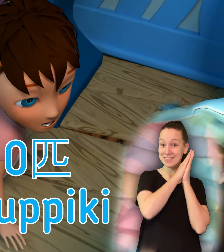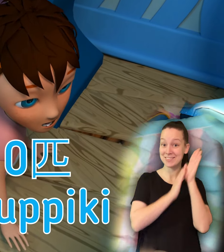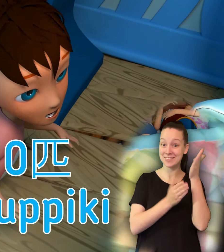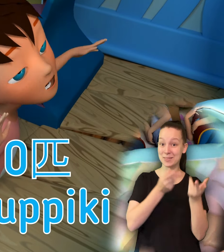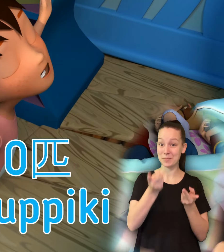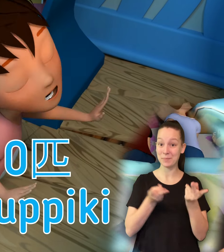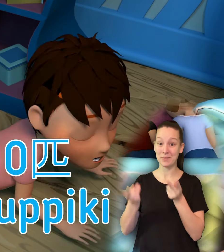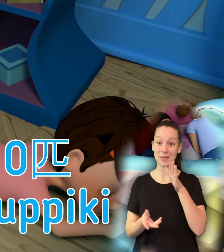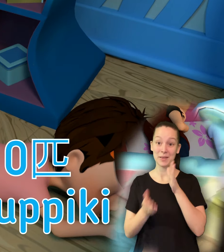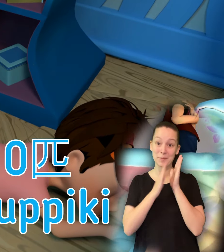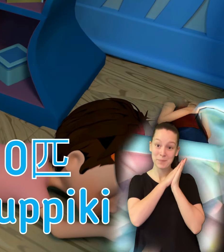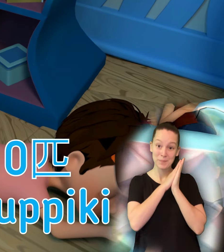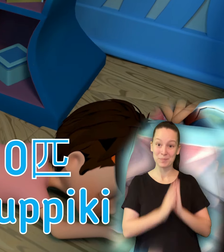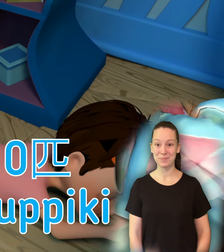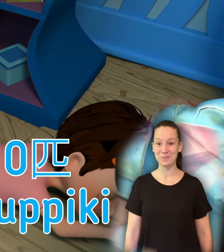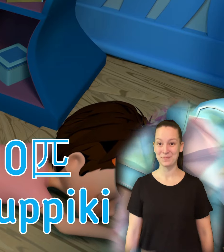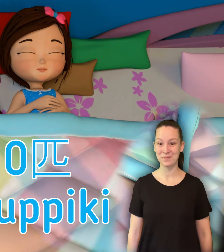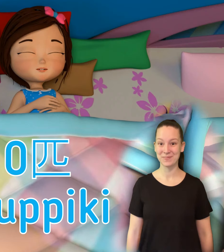ベッド20